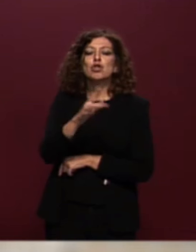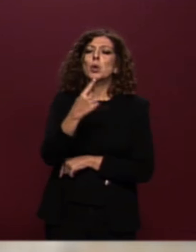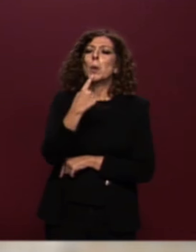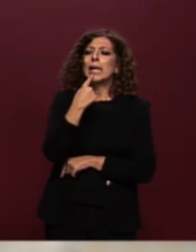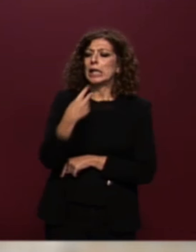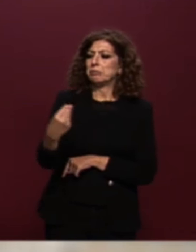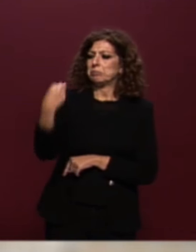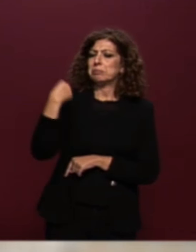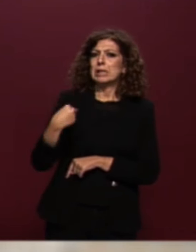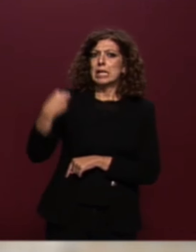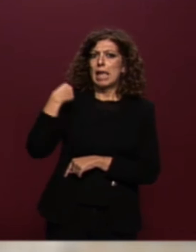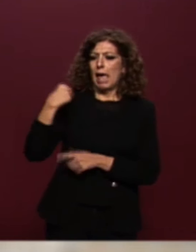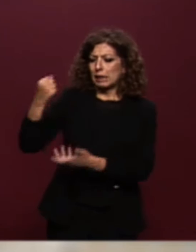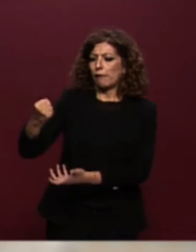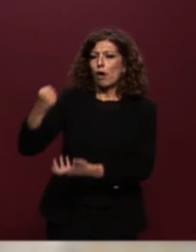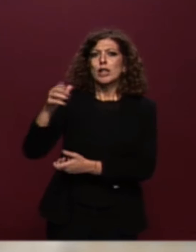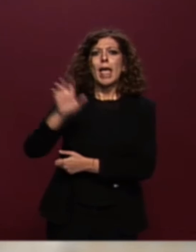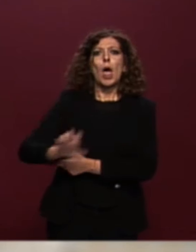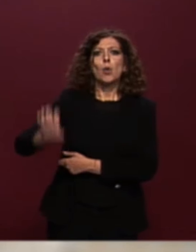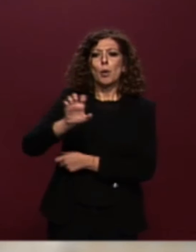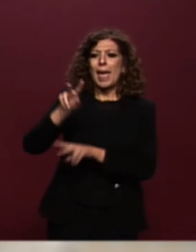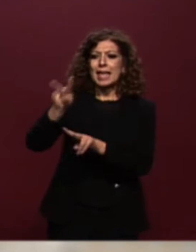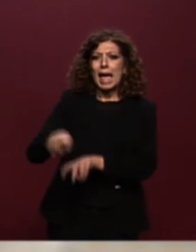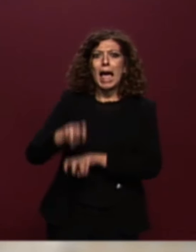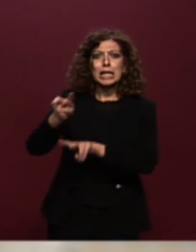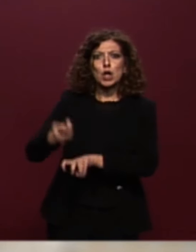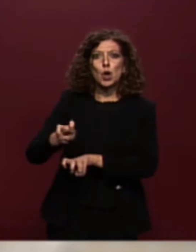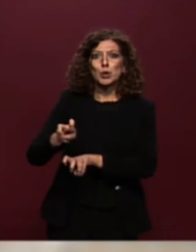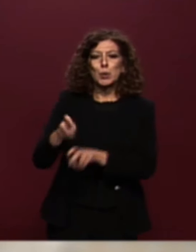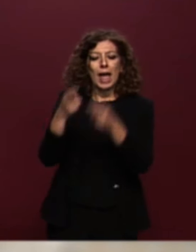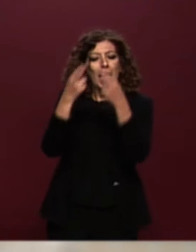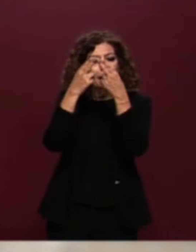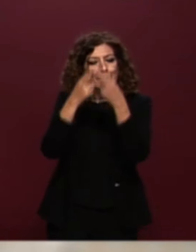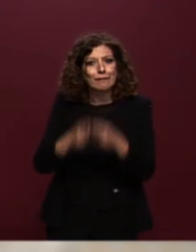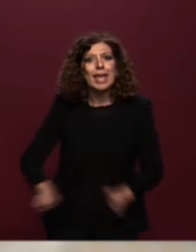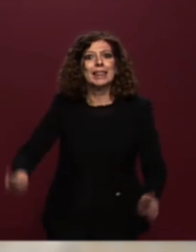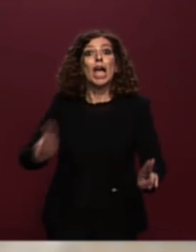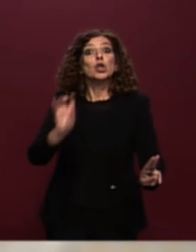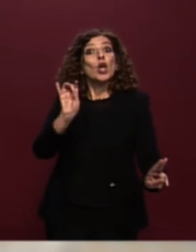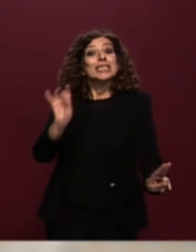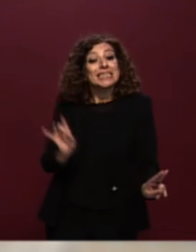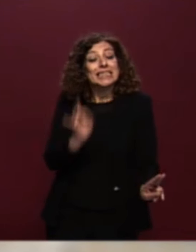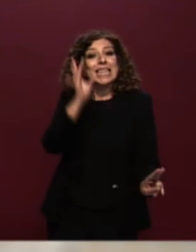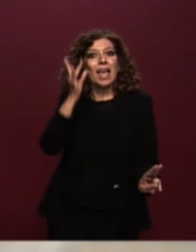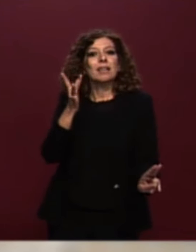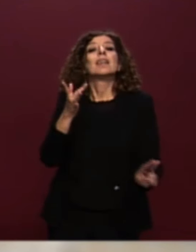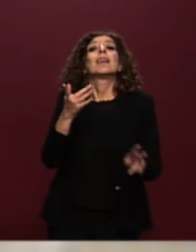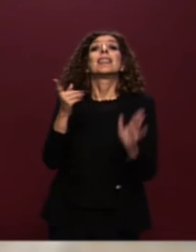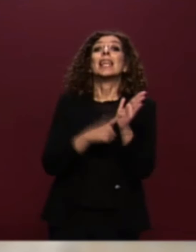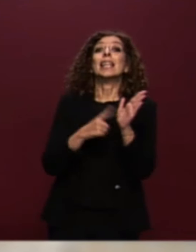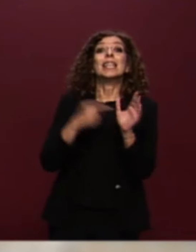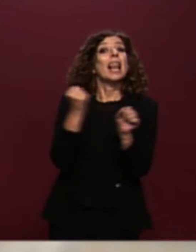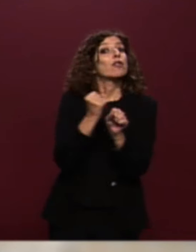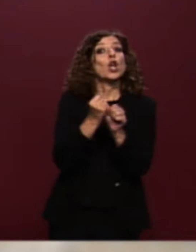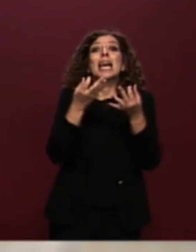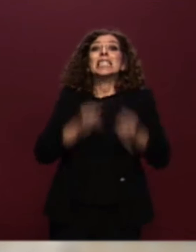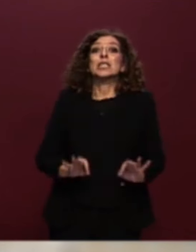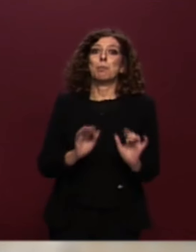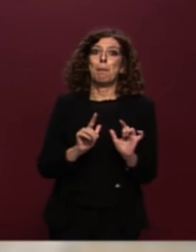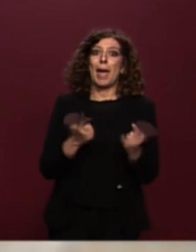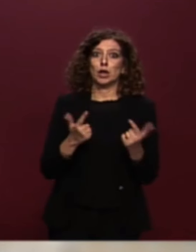per l'agricoltura ma poi non rispetta i diritti dei lavoratori, inclusi quelli